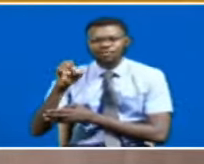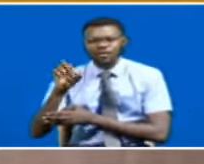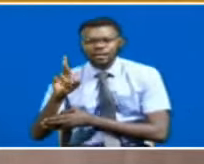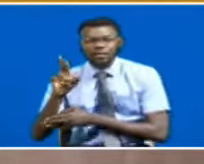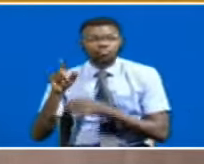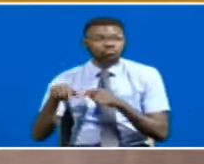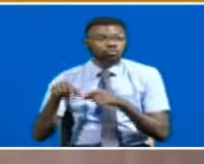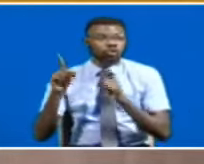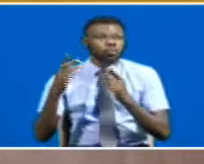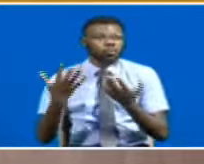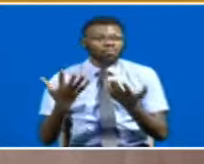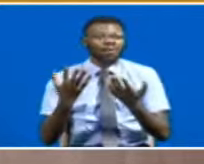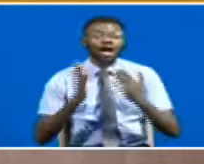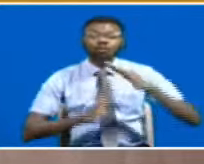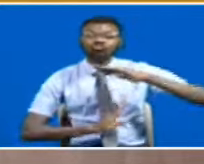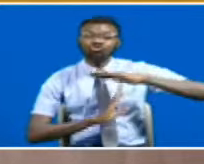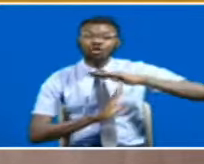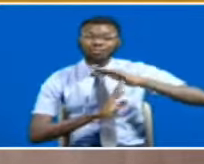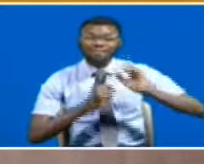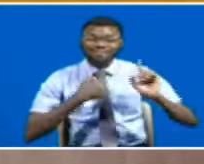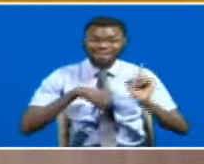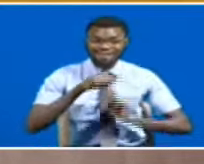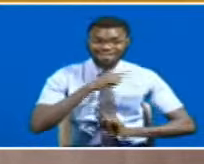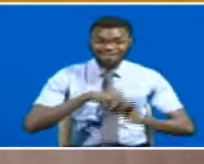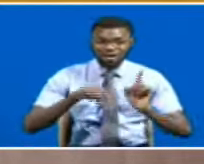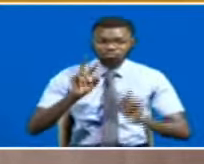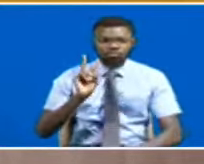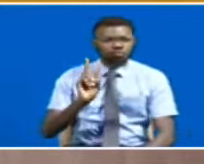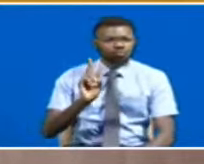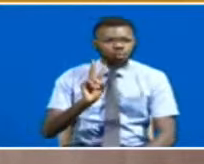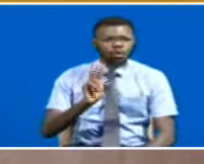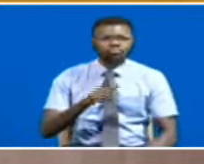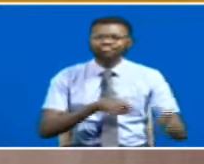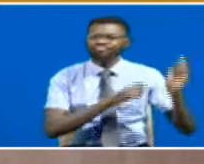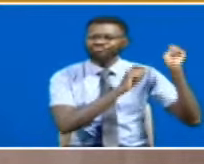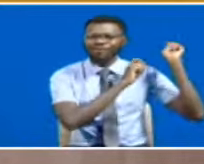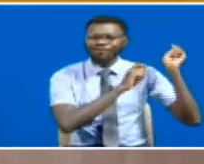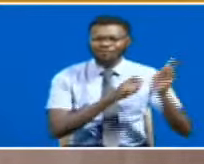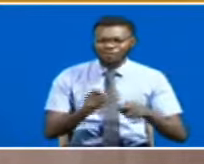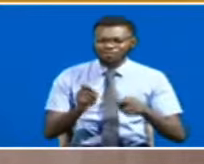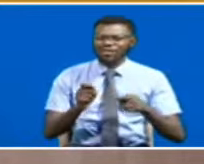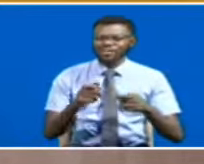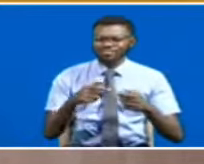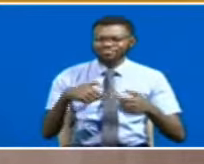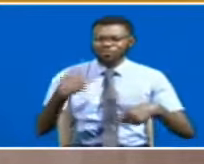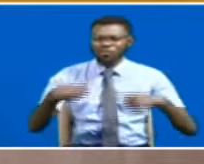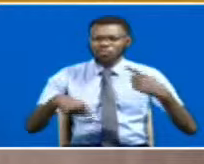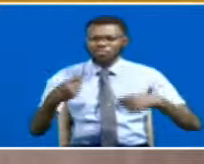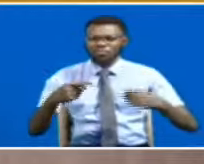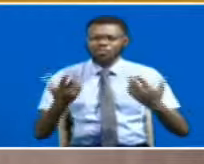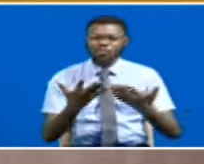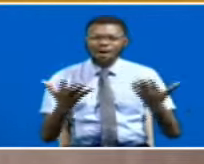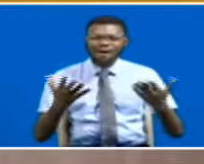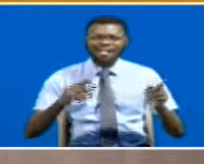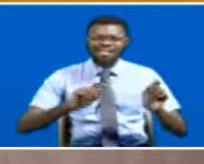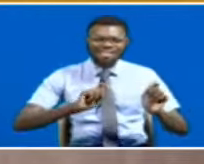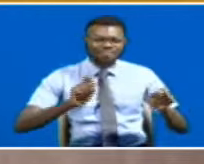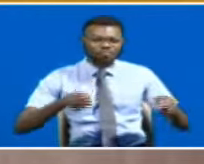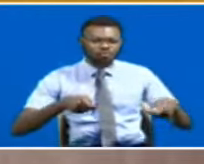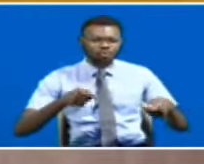ameongoza kwenye mkondo wa pili wa awamu ya 4 ya shindano la gofu la Safari Tour linaloendelea eneo la Limuru, kaunti ya